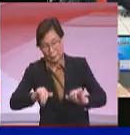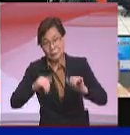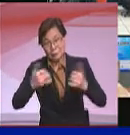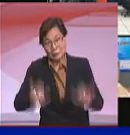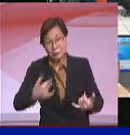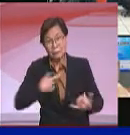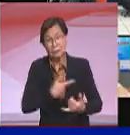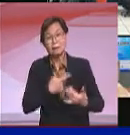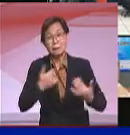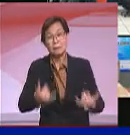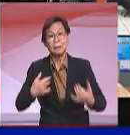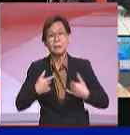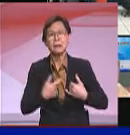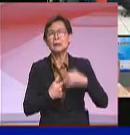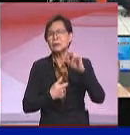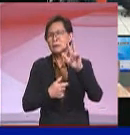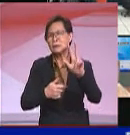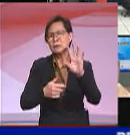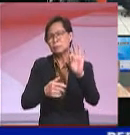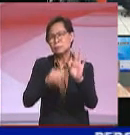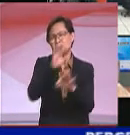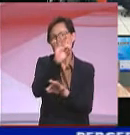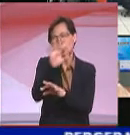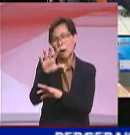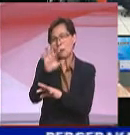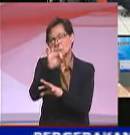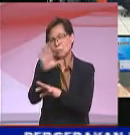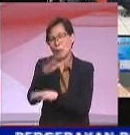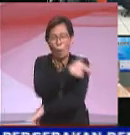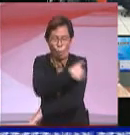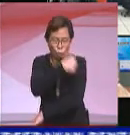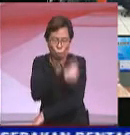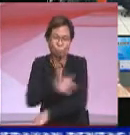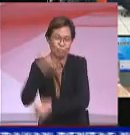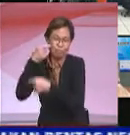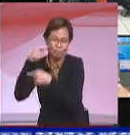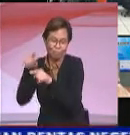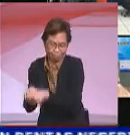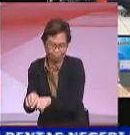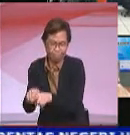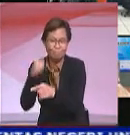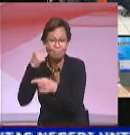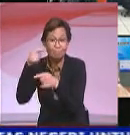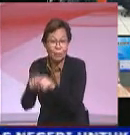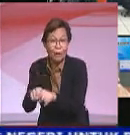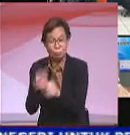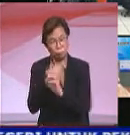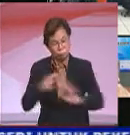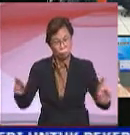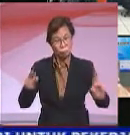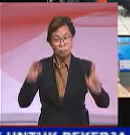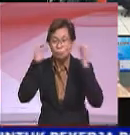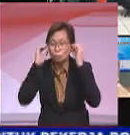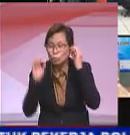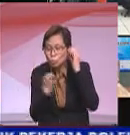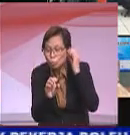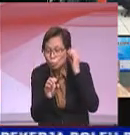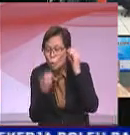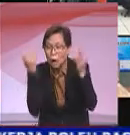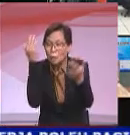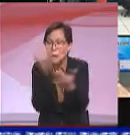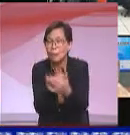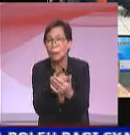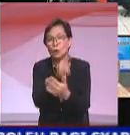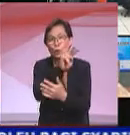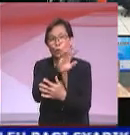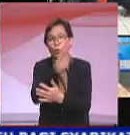dah dapati 95 hospital telah pun bersetuju untuk menyediakan rawatan sehingga